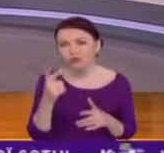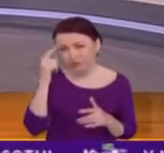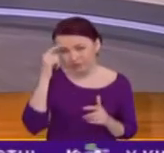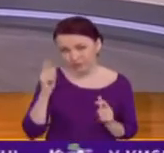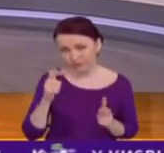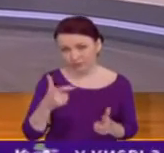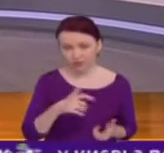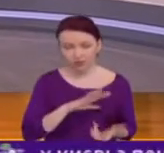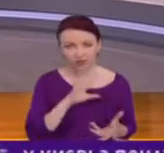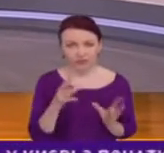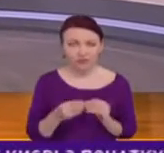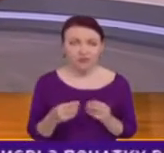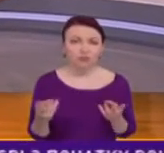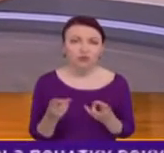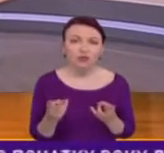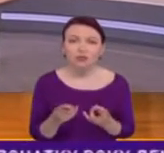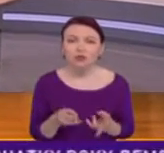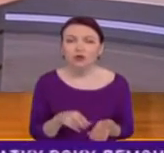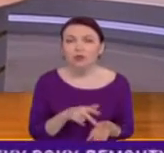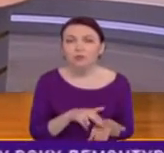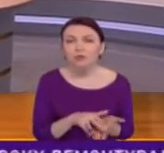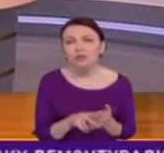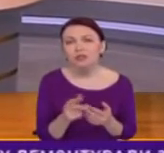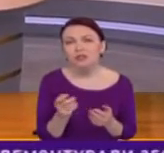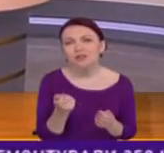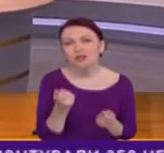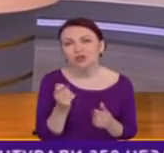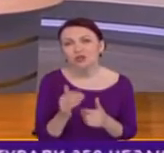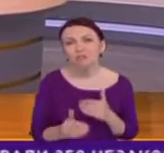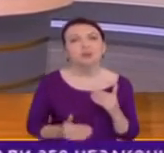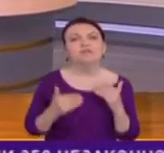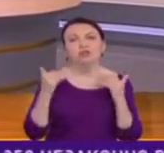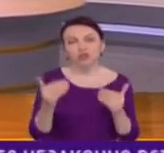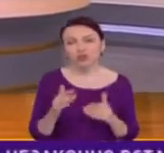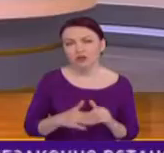Їм потрібно буде пройти тільки там декілька тренінгів,